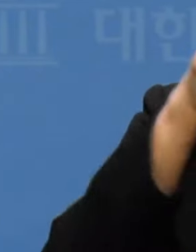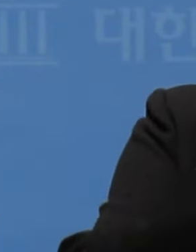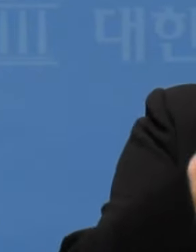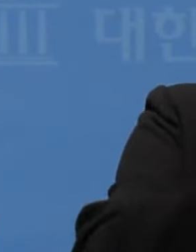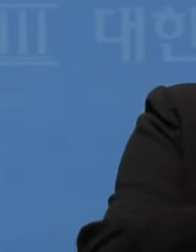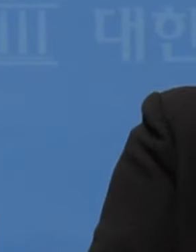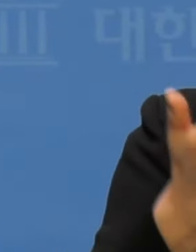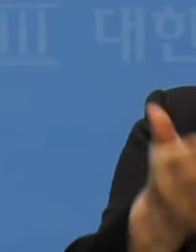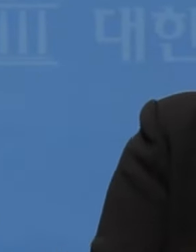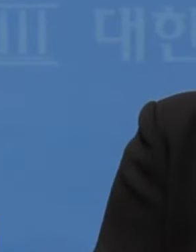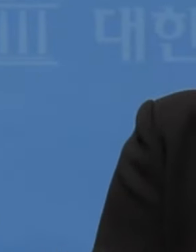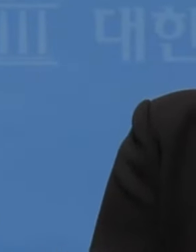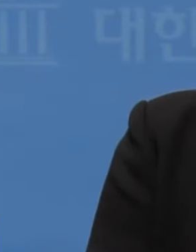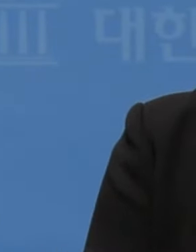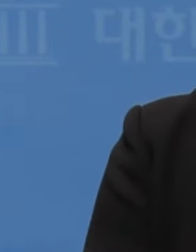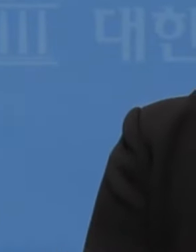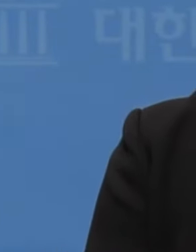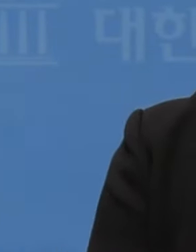선거권을 부여하겠습니다.